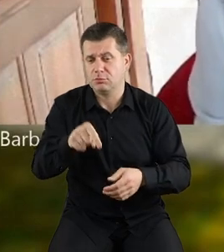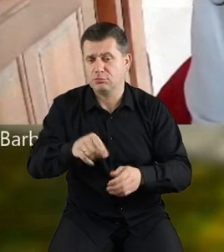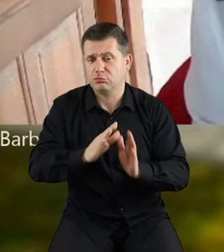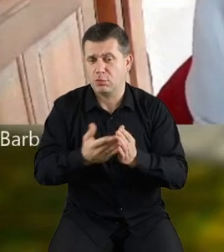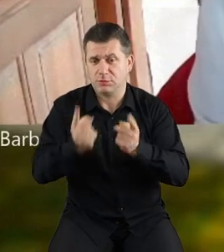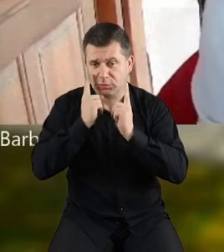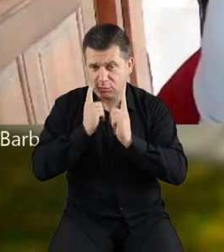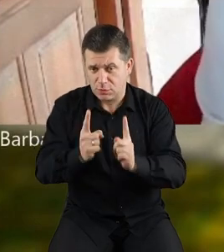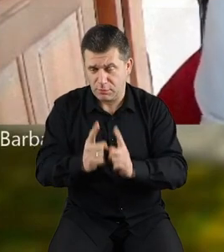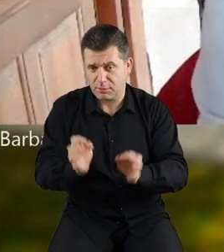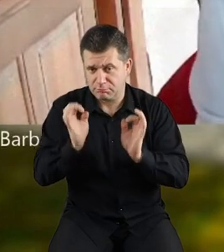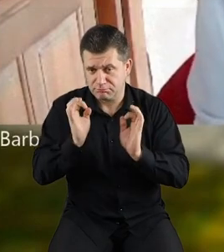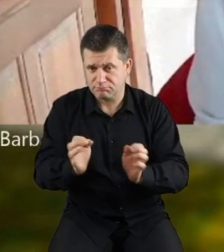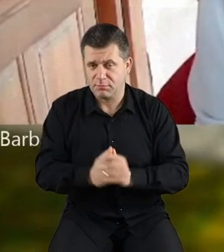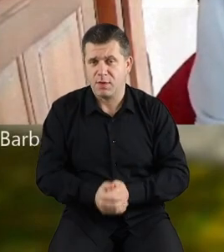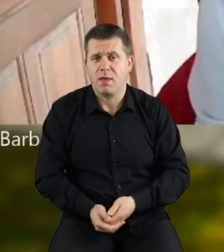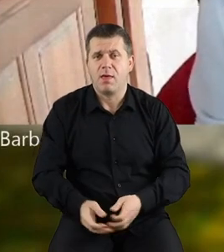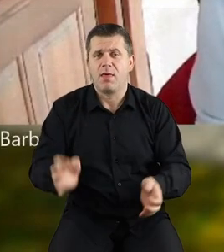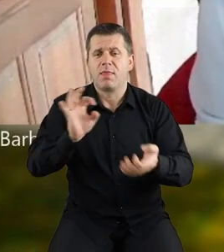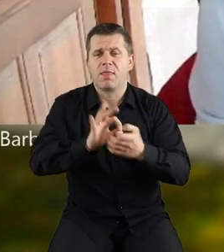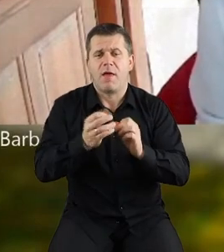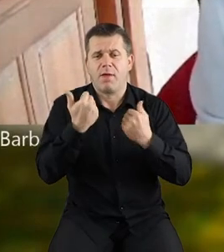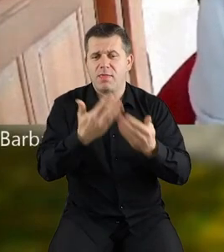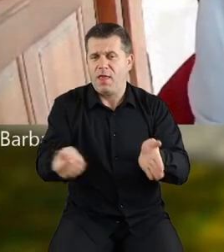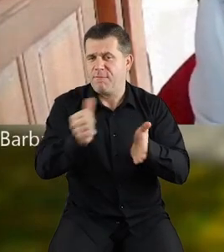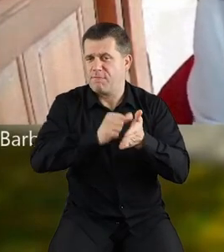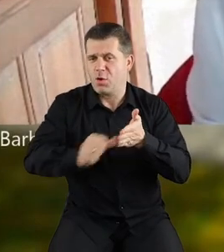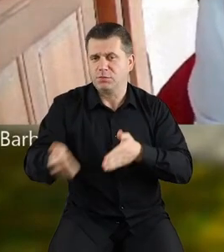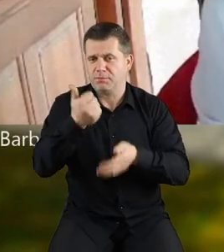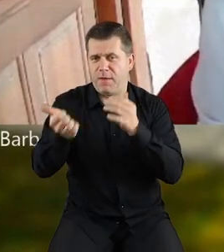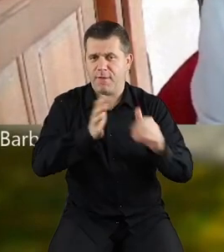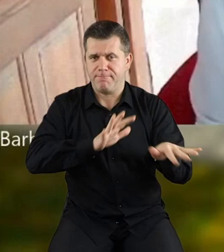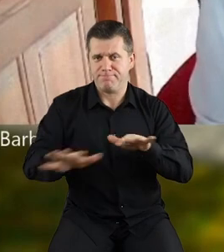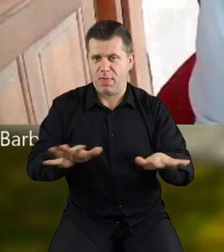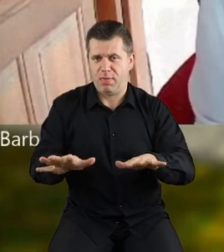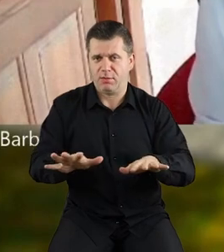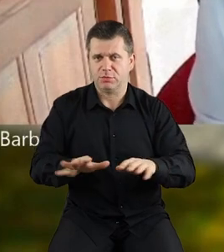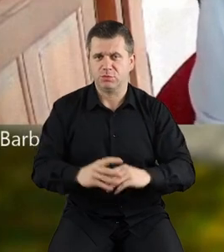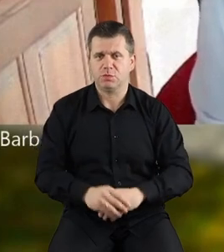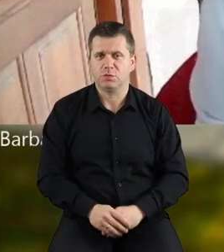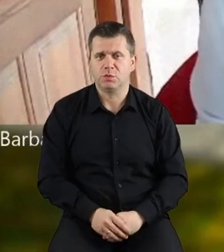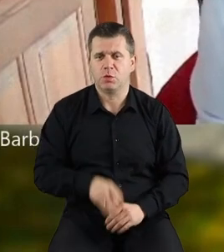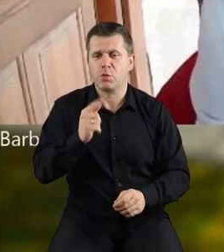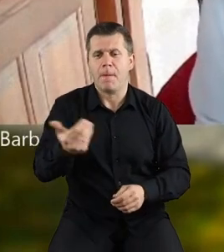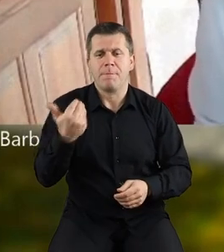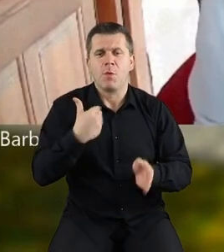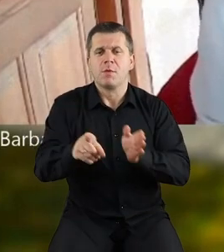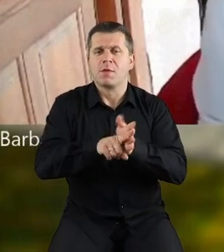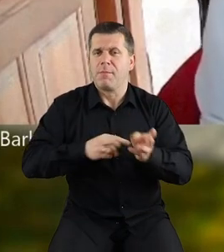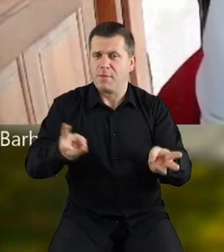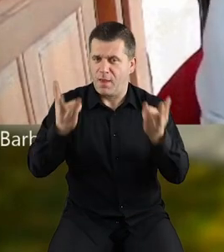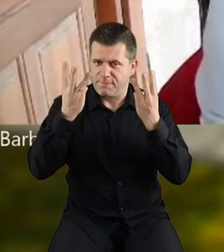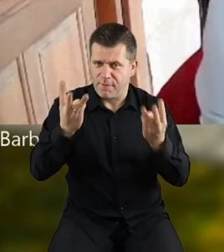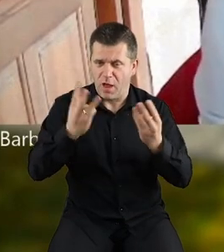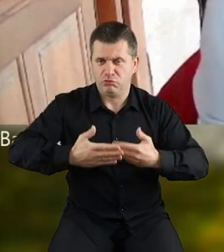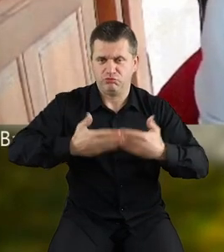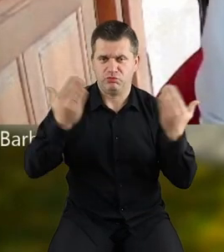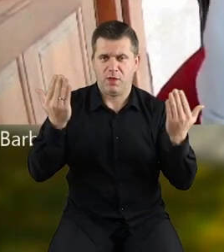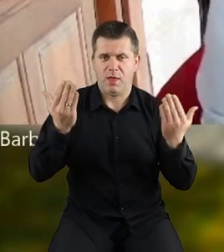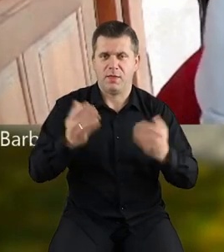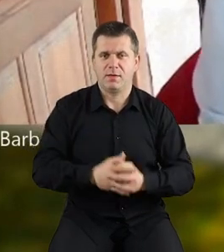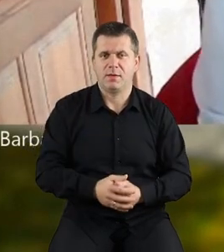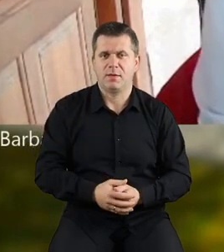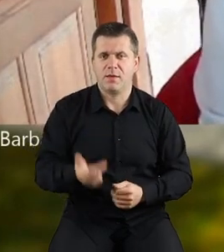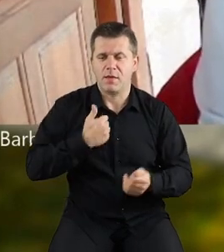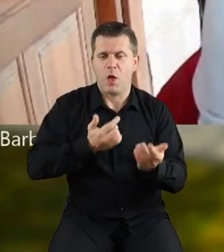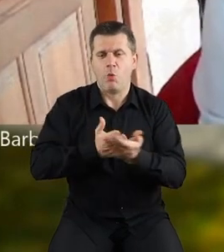Bubę zauważono, dostrzeżono, a nawet wyróżniono pierwszym miejscem, to był dla mnie taki ważny